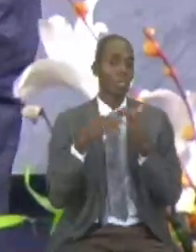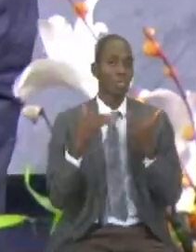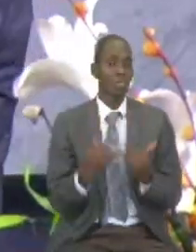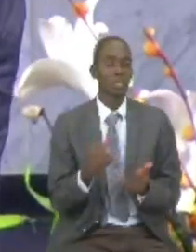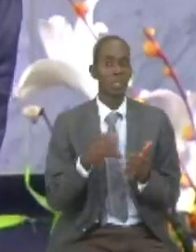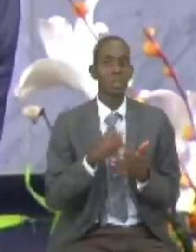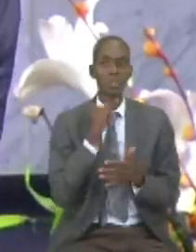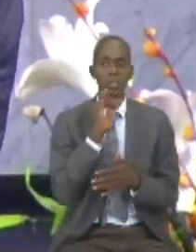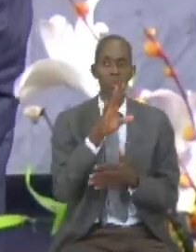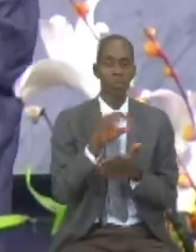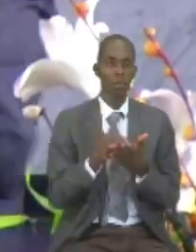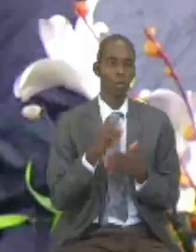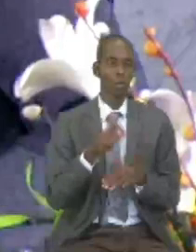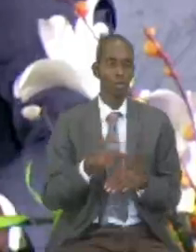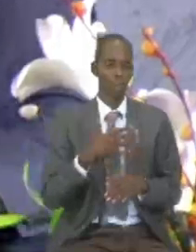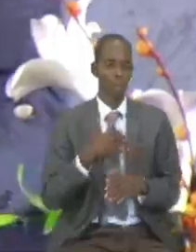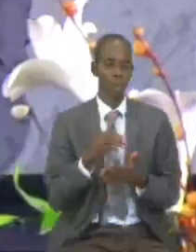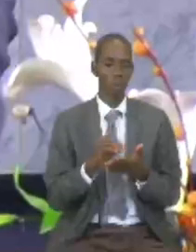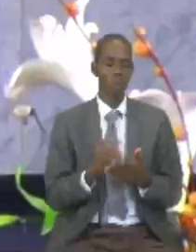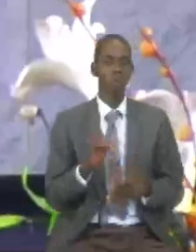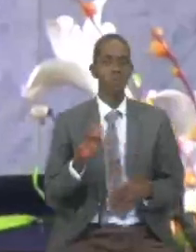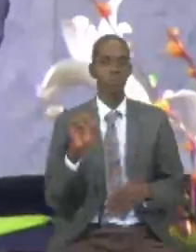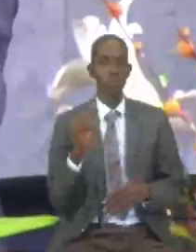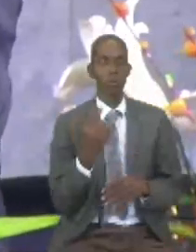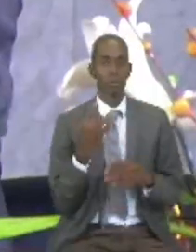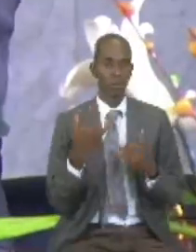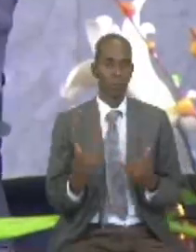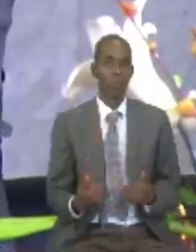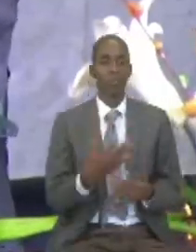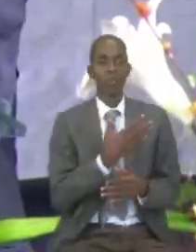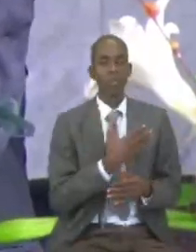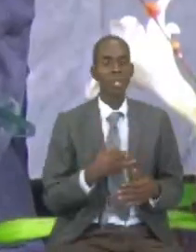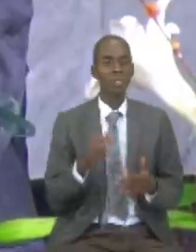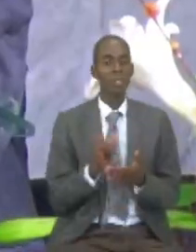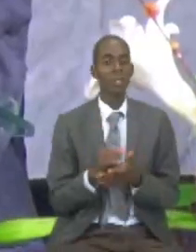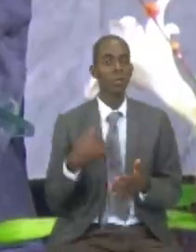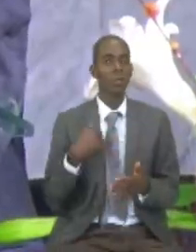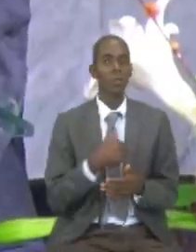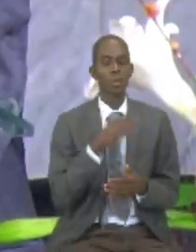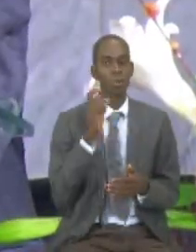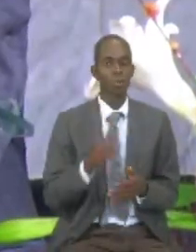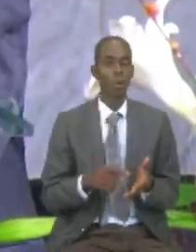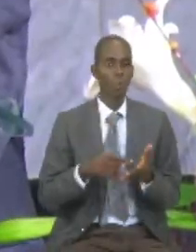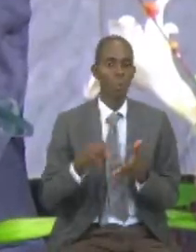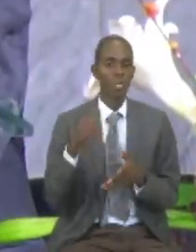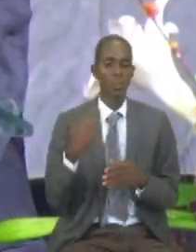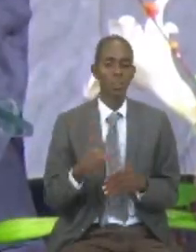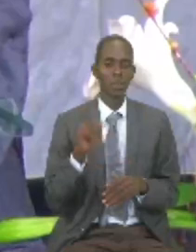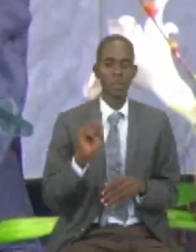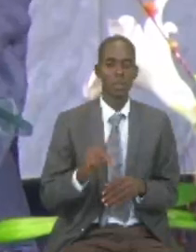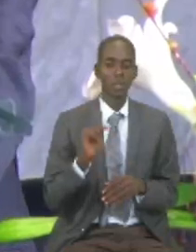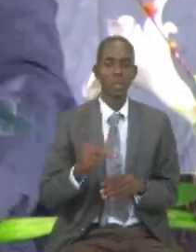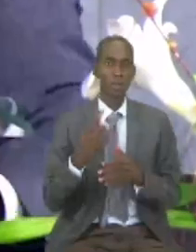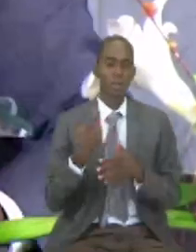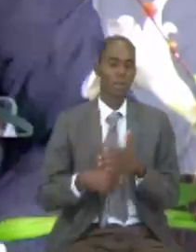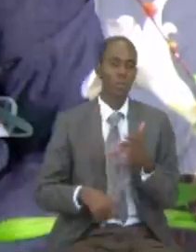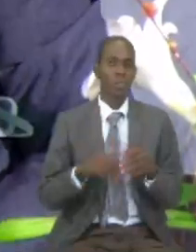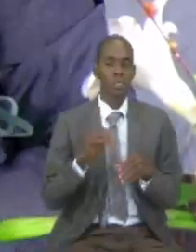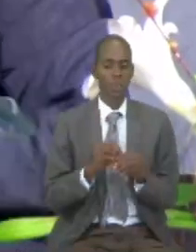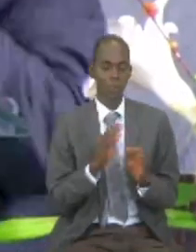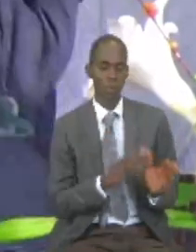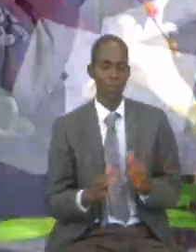fructification. C'est ton tour, c'est mon tour, c'est notre tour de payer le prix nécessaire en